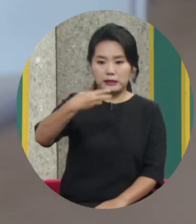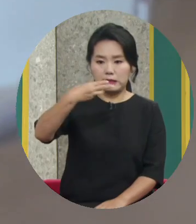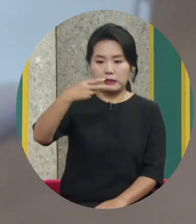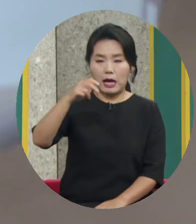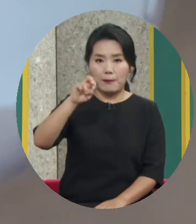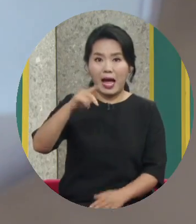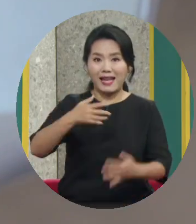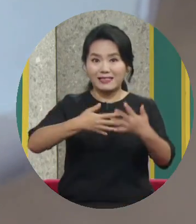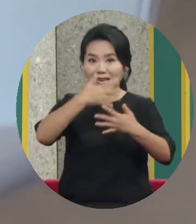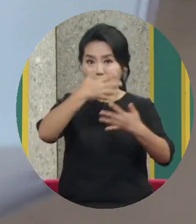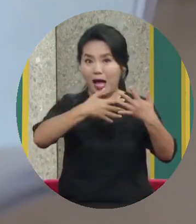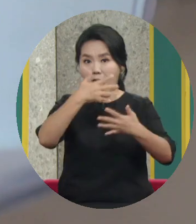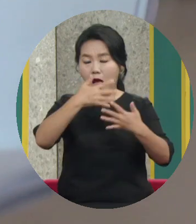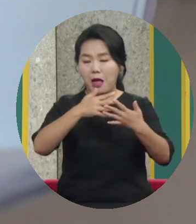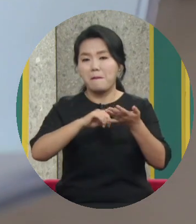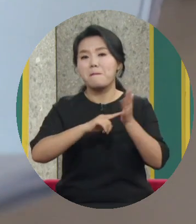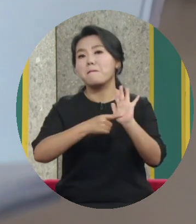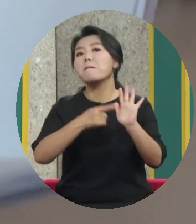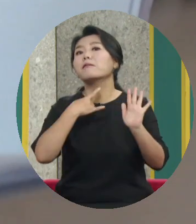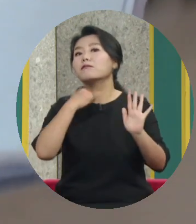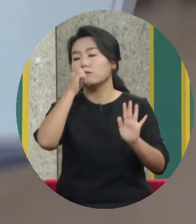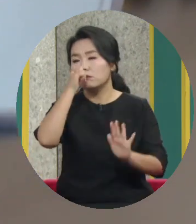했었는데요.